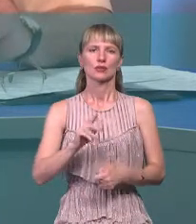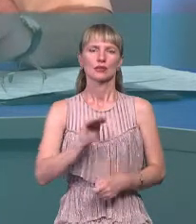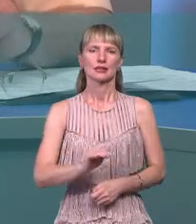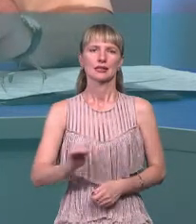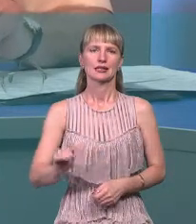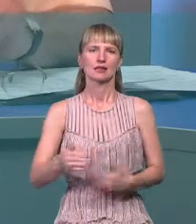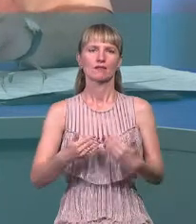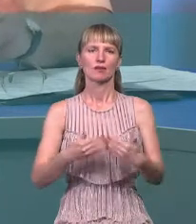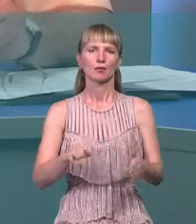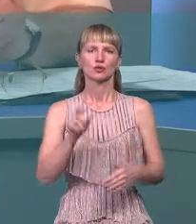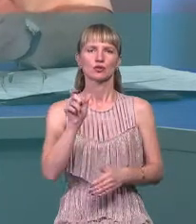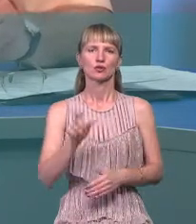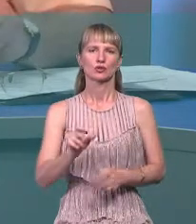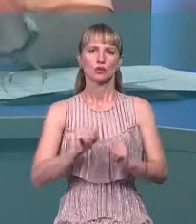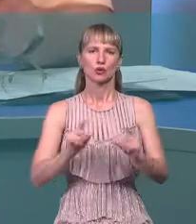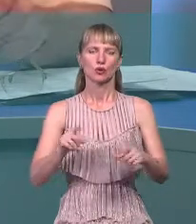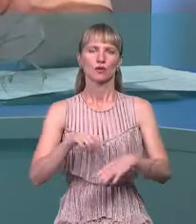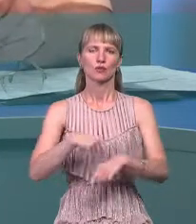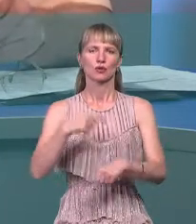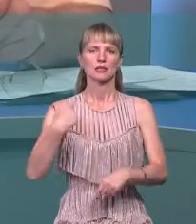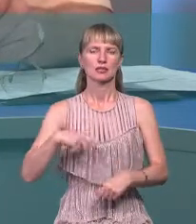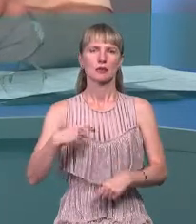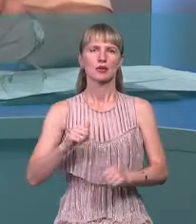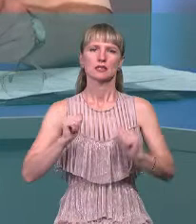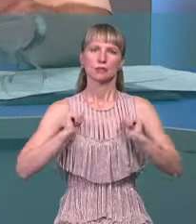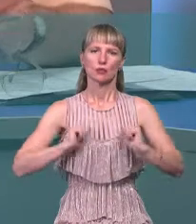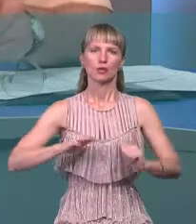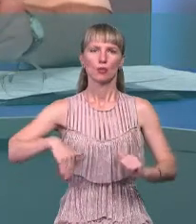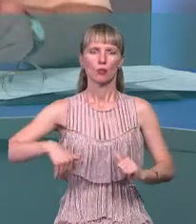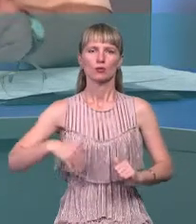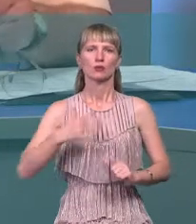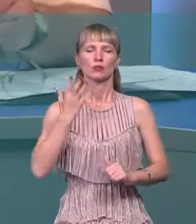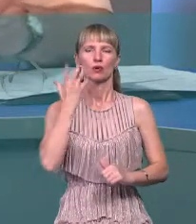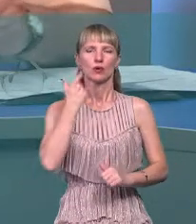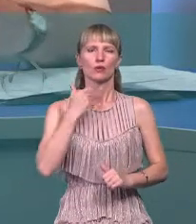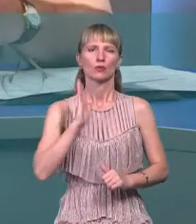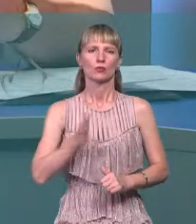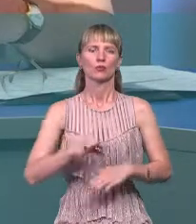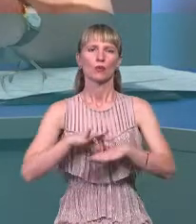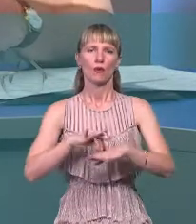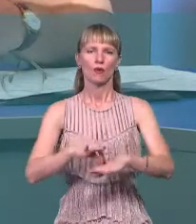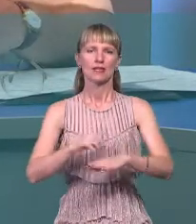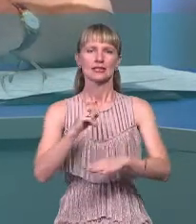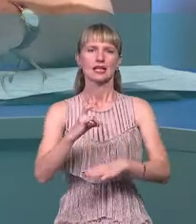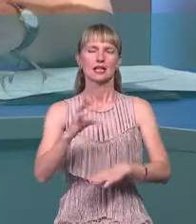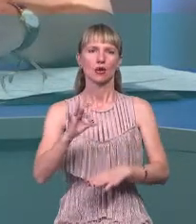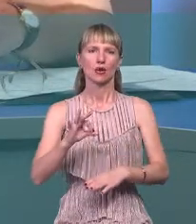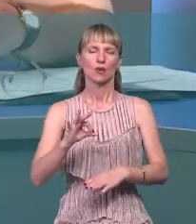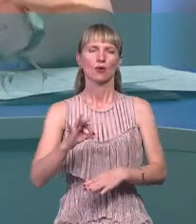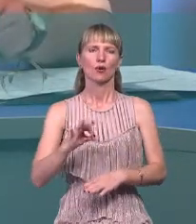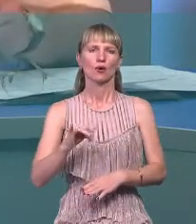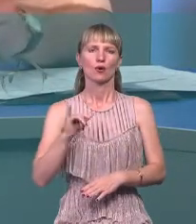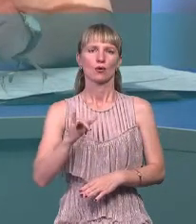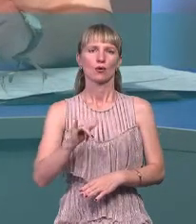діти, випускники школи, відчули себе потім більш-менш спокійно вже при проведені зовнішнього незалежного оцінювання